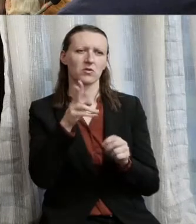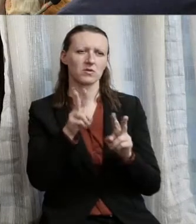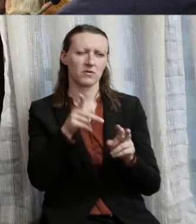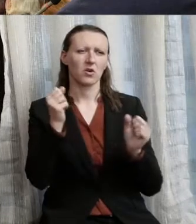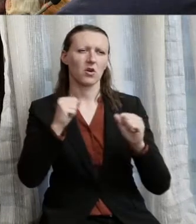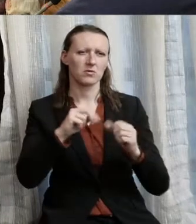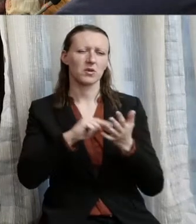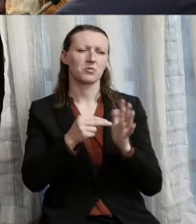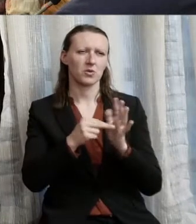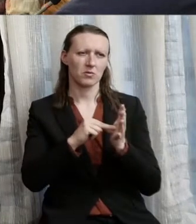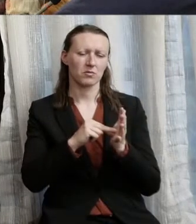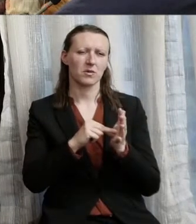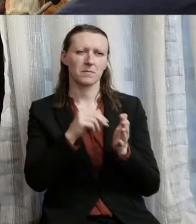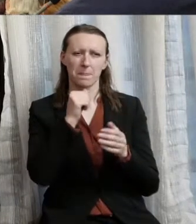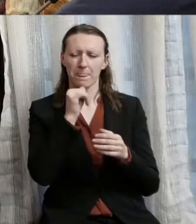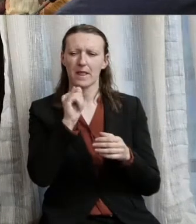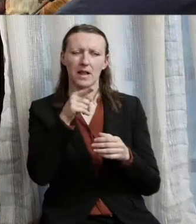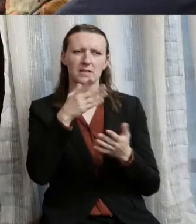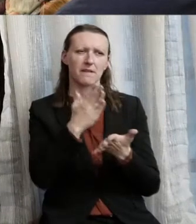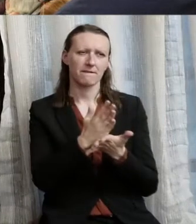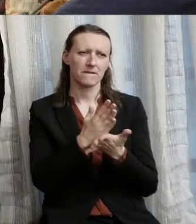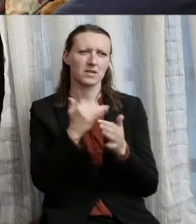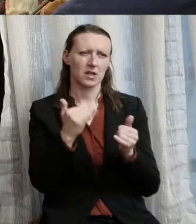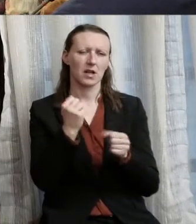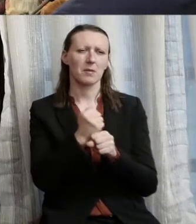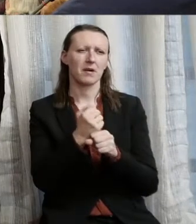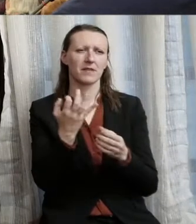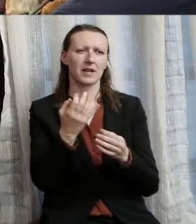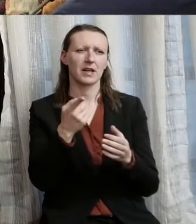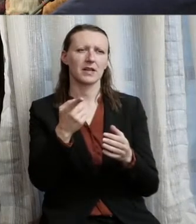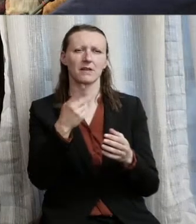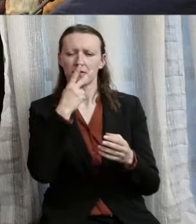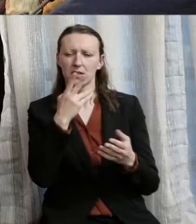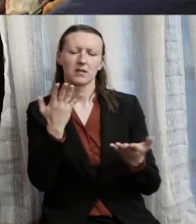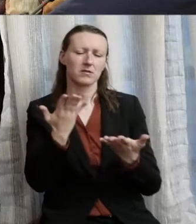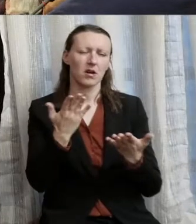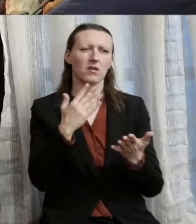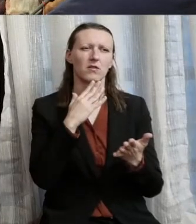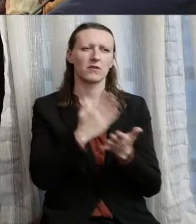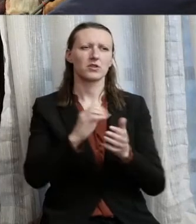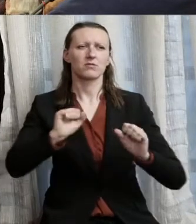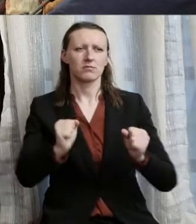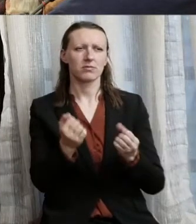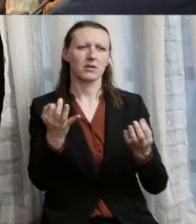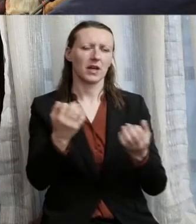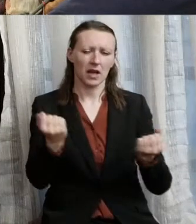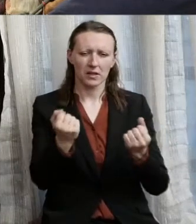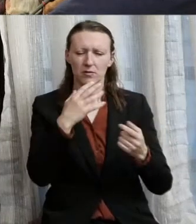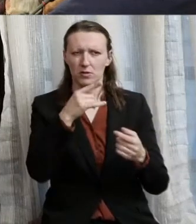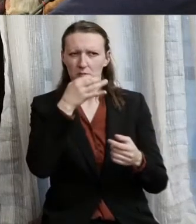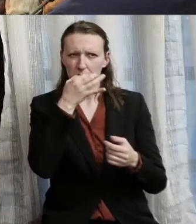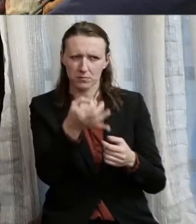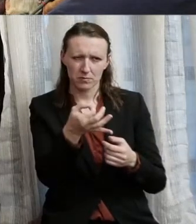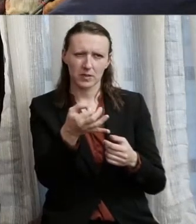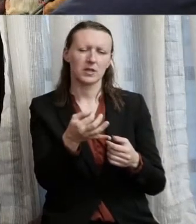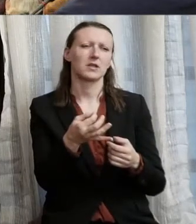zaista ozbiljan problem. I da li ste već sad napravili neke simulacije, da li ste već pokrenuli neke aktivnosti po tom